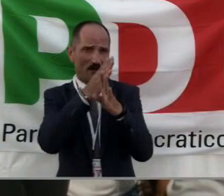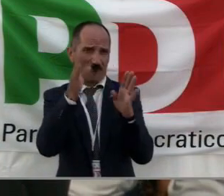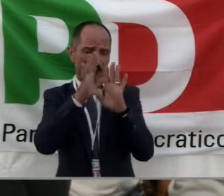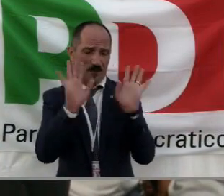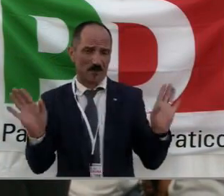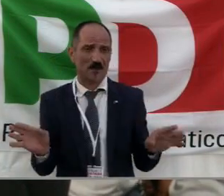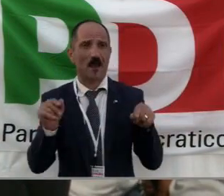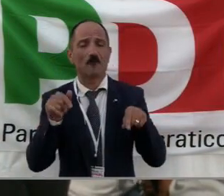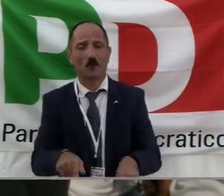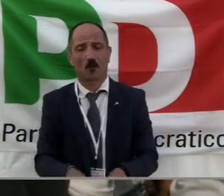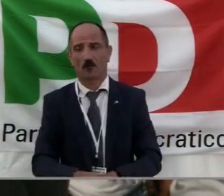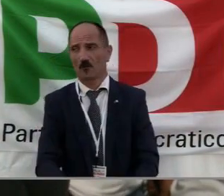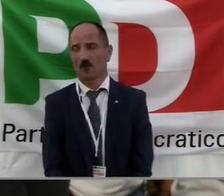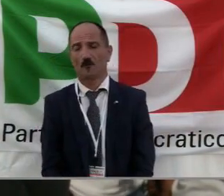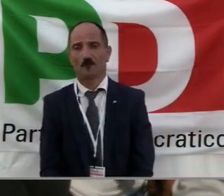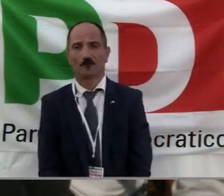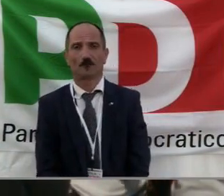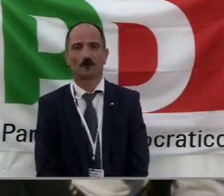È una follia.